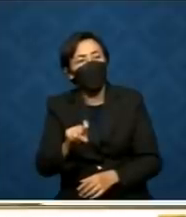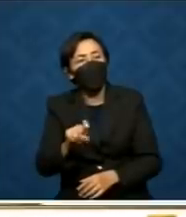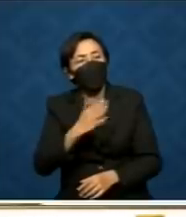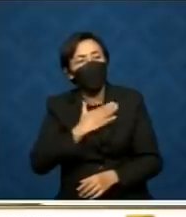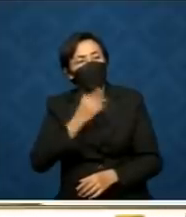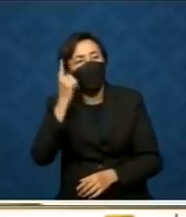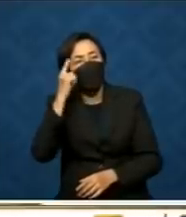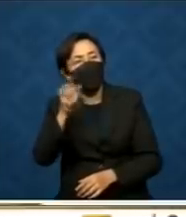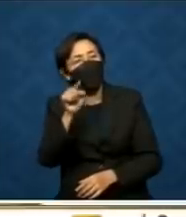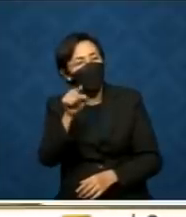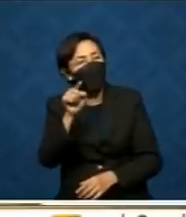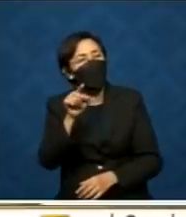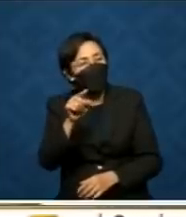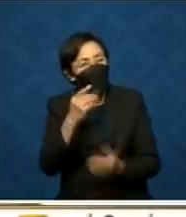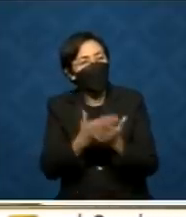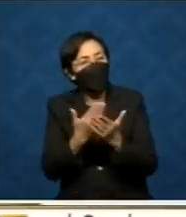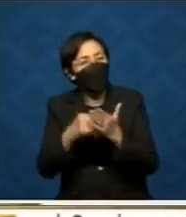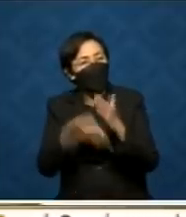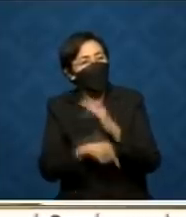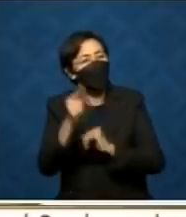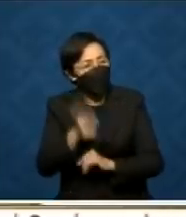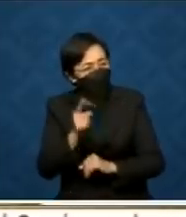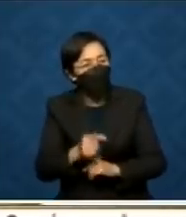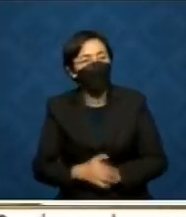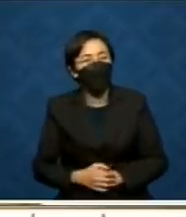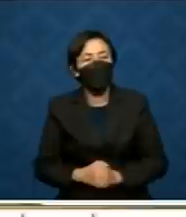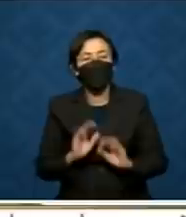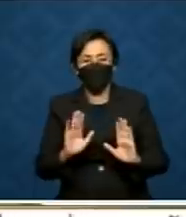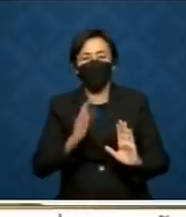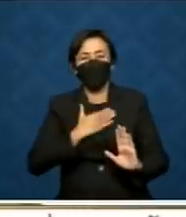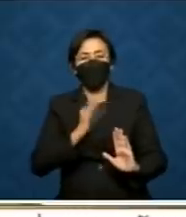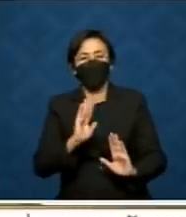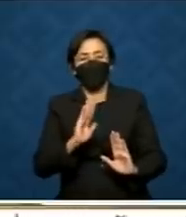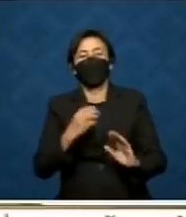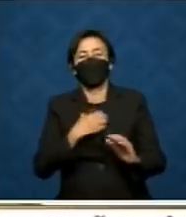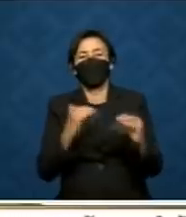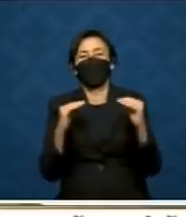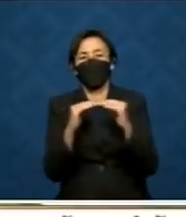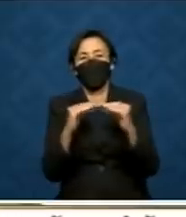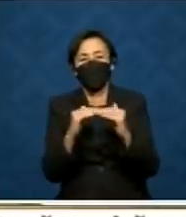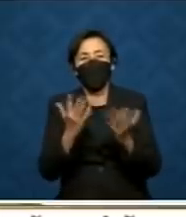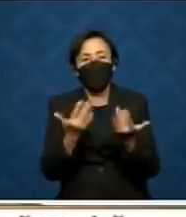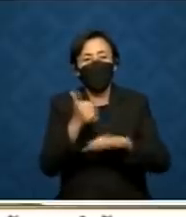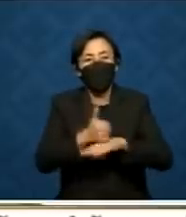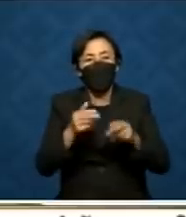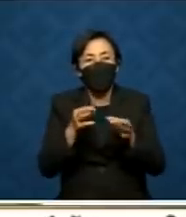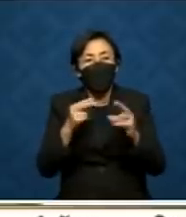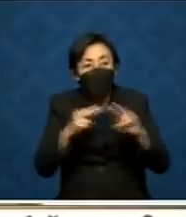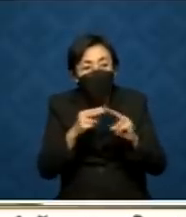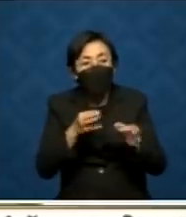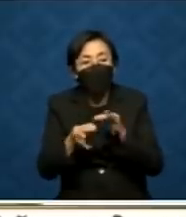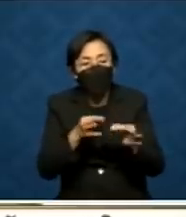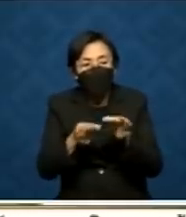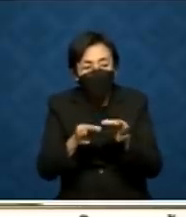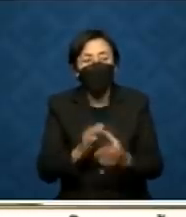คิดมาตลอดอีกทจริตจริงๆมีแต่ก็ยังเผื่อใจไว้ด้วยความไปดำเดี๋ยวลำชี้แจงก็มาชี้ใหญ่จริง